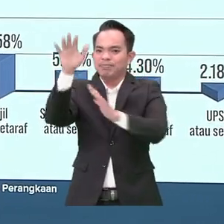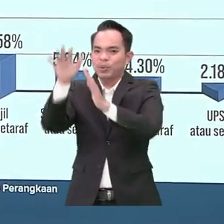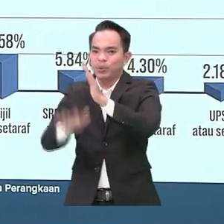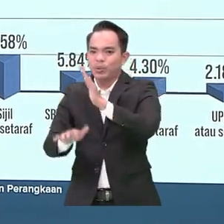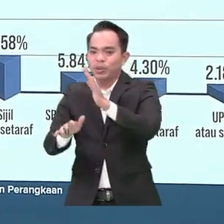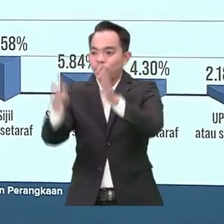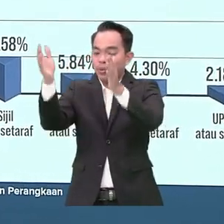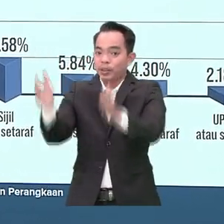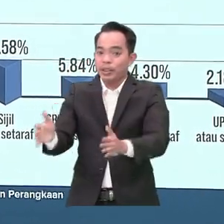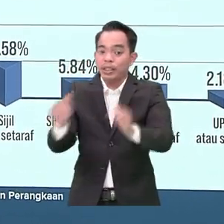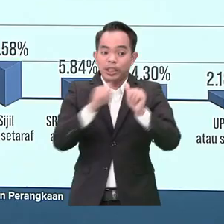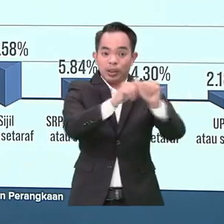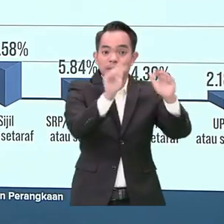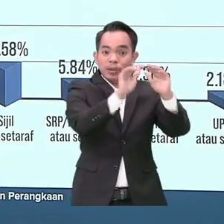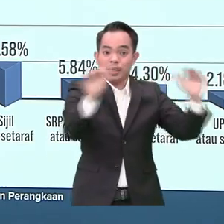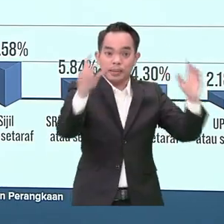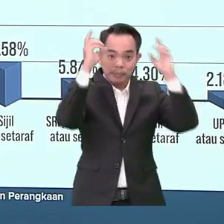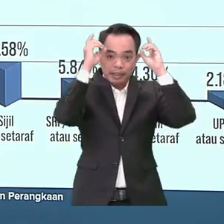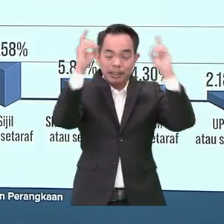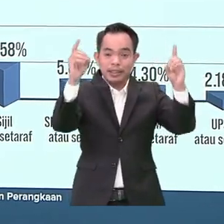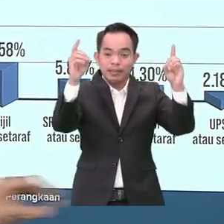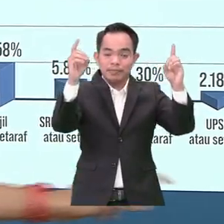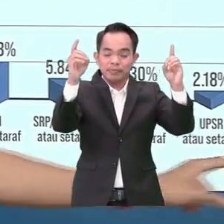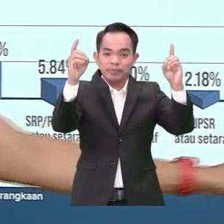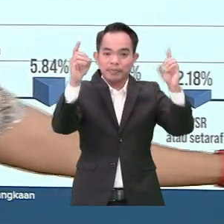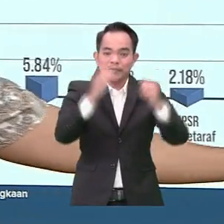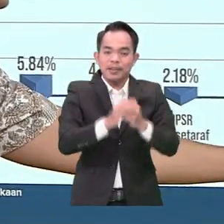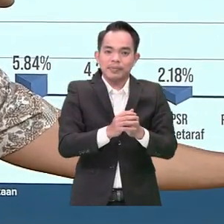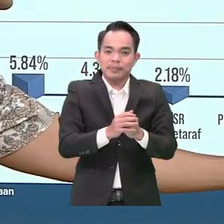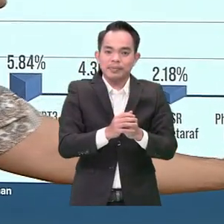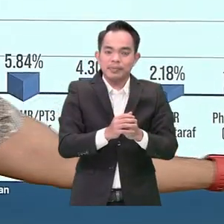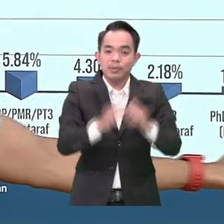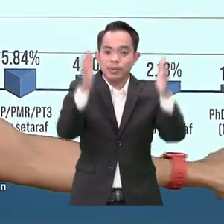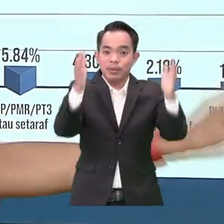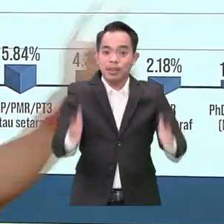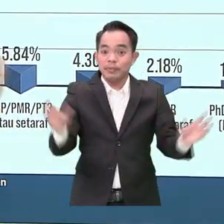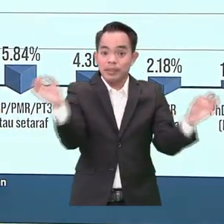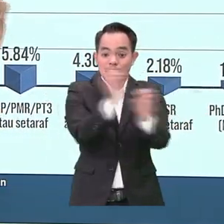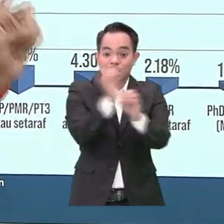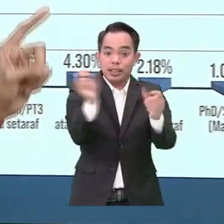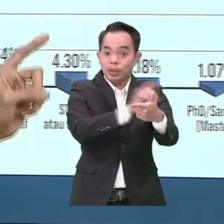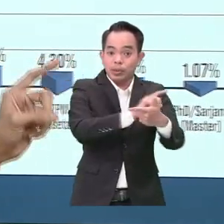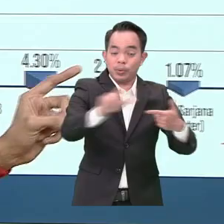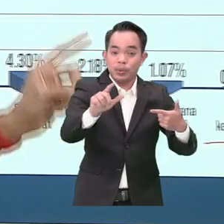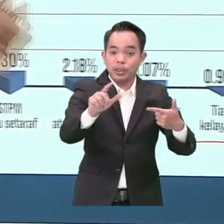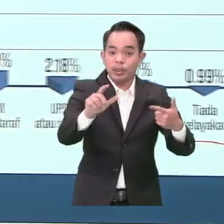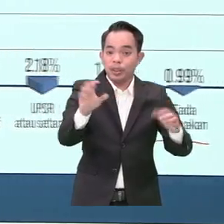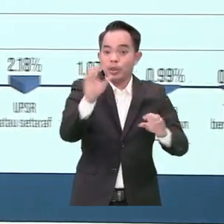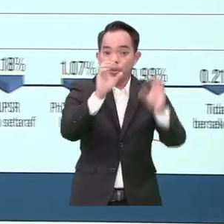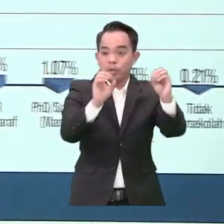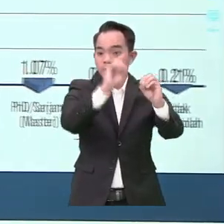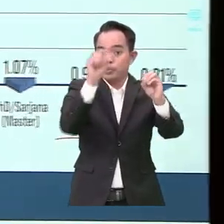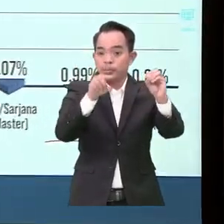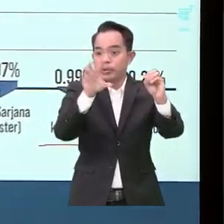individu berdasarkan tahap pendidikan ataupun kelayakan akademiknya adalah bagi mereka yang tiada kelayakan yaitu kosong